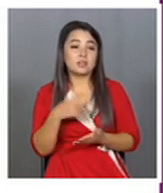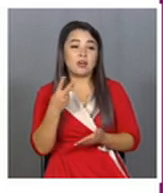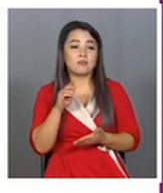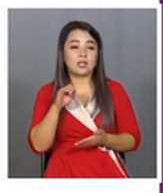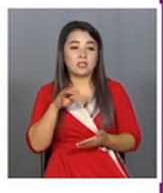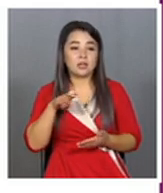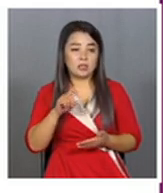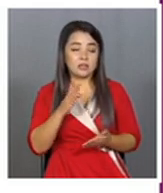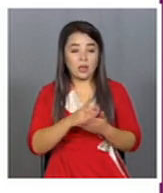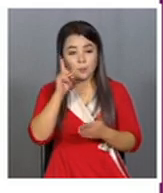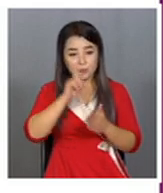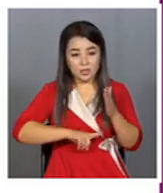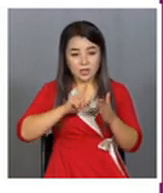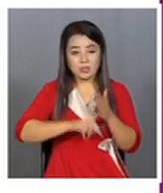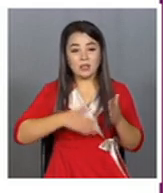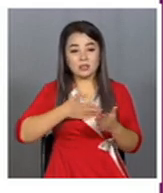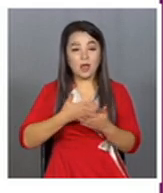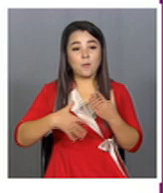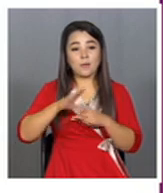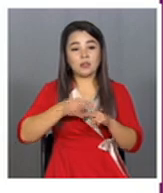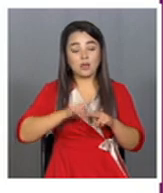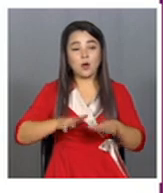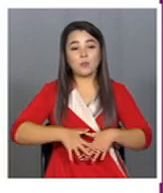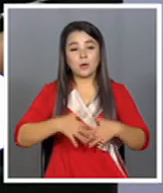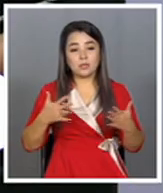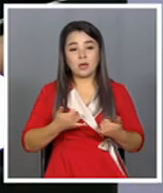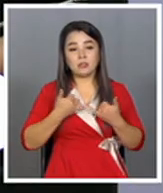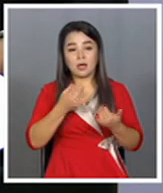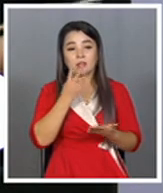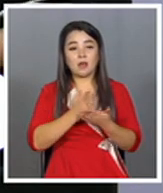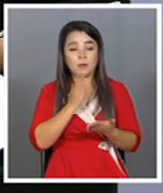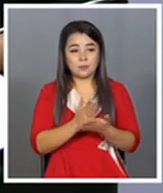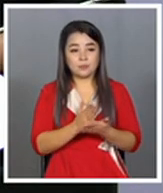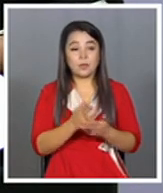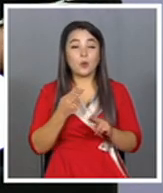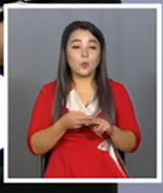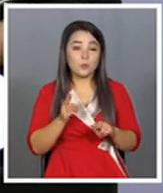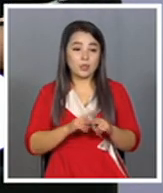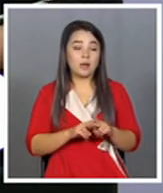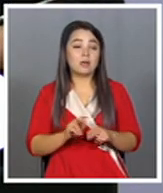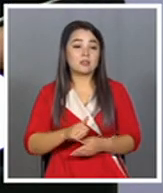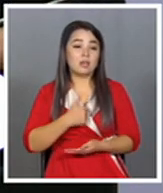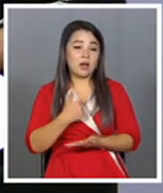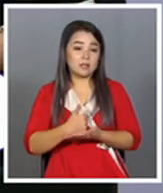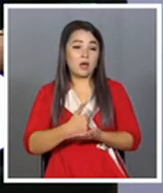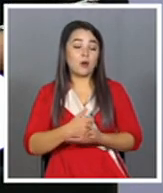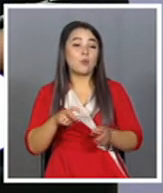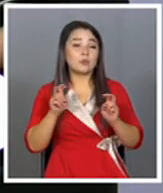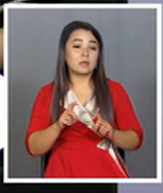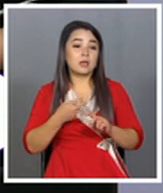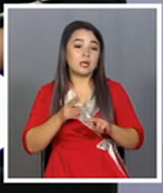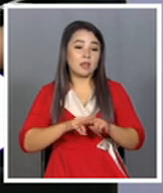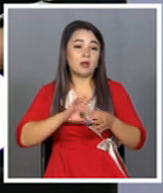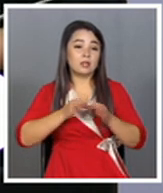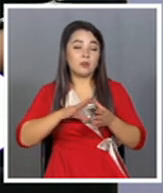Фридрихтің дінге еріктілігі барлығынан да асып түсті. Ол таққа отырысымен